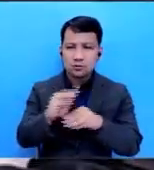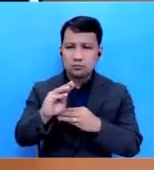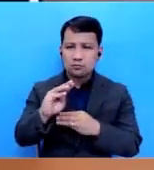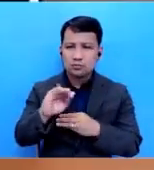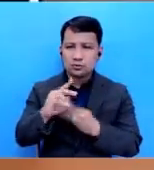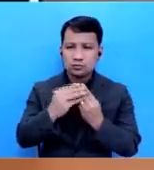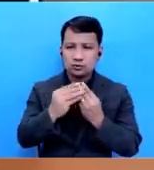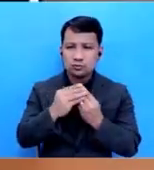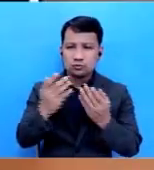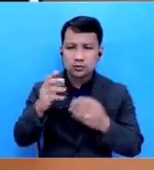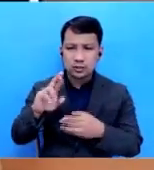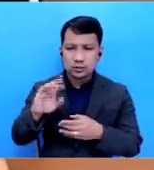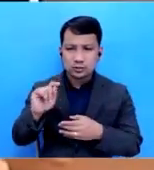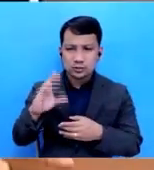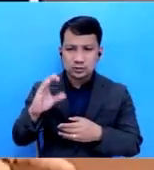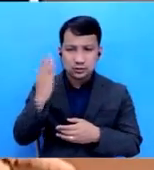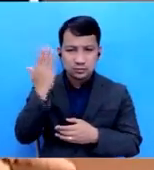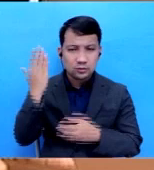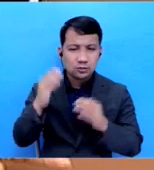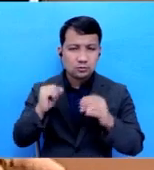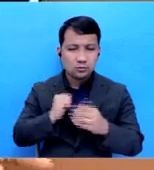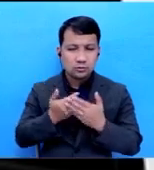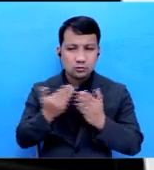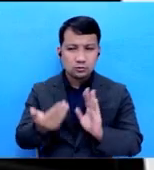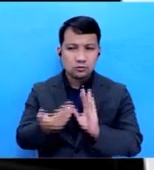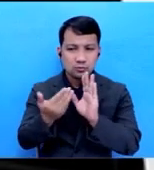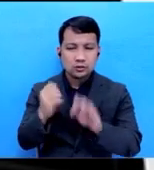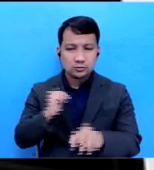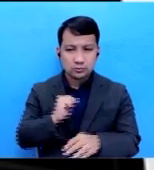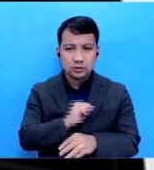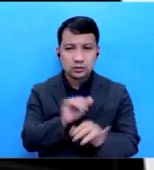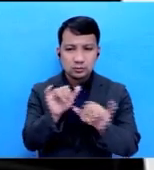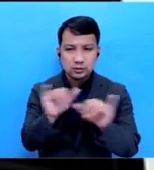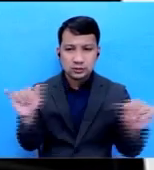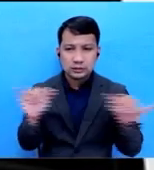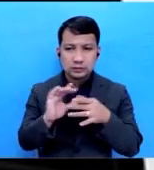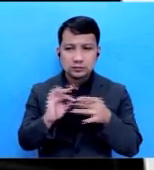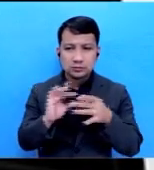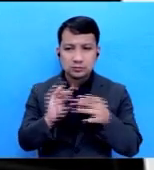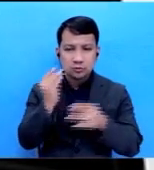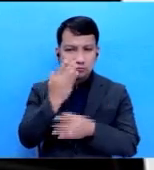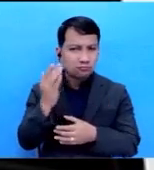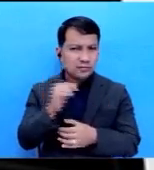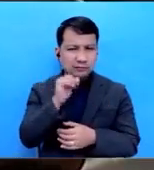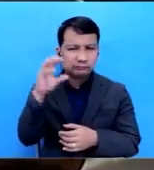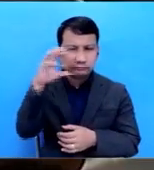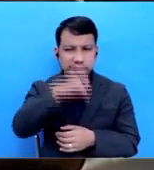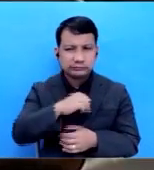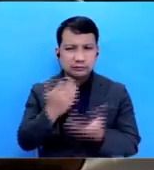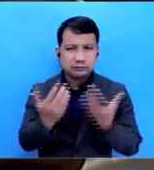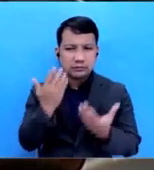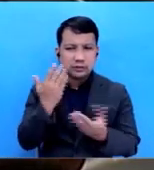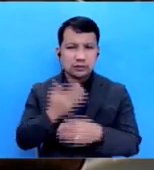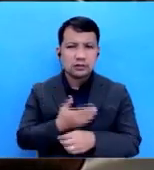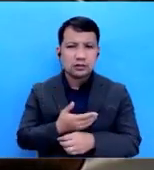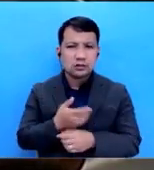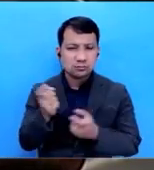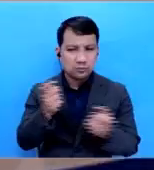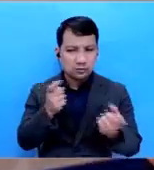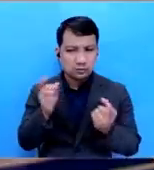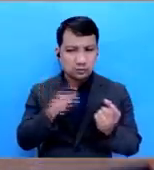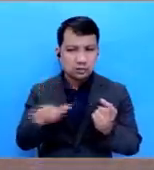2019. Humarap din siya sa Senado at ibinigay ang kaparehong testimonya. Kaya hinala ni Aguirre, may namumuliti